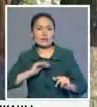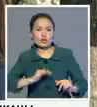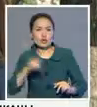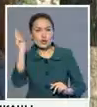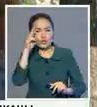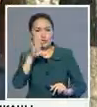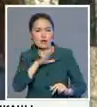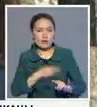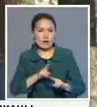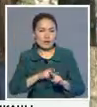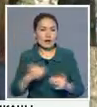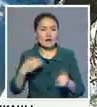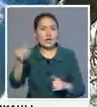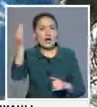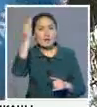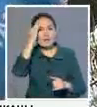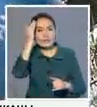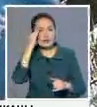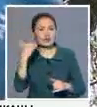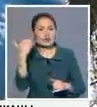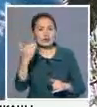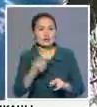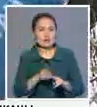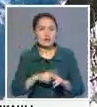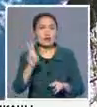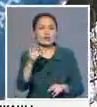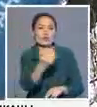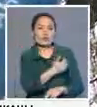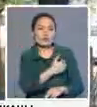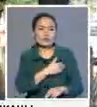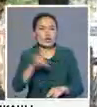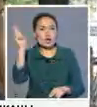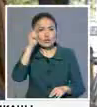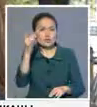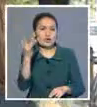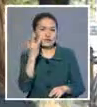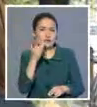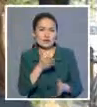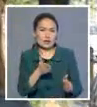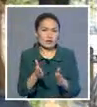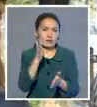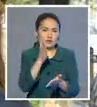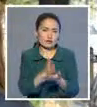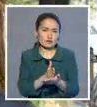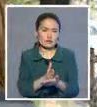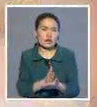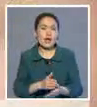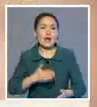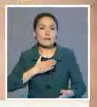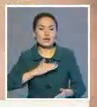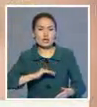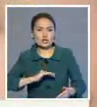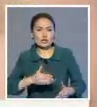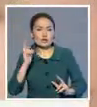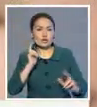өз саласын жіті меңгерген. Оның пікірінше оқимын деген адамға қайда болса да жол ашық. Қажетті білім алдым, жекеменшік жоғарғы